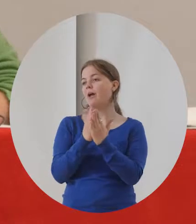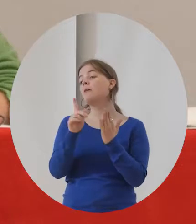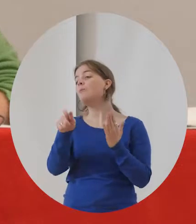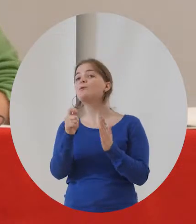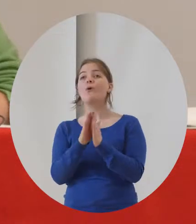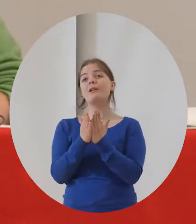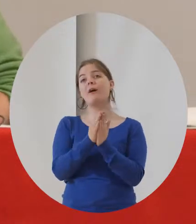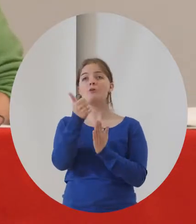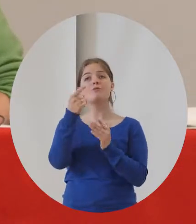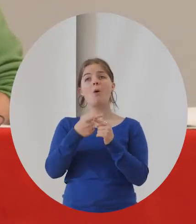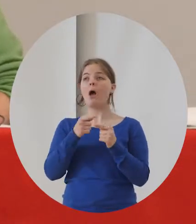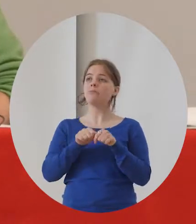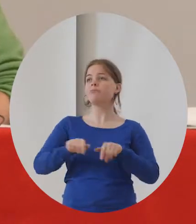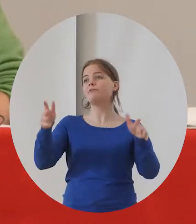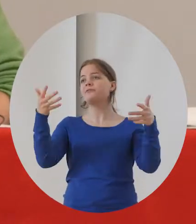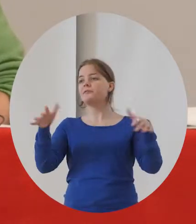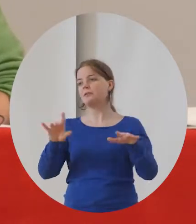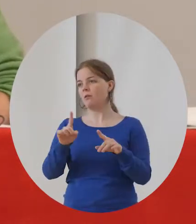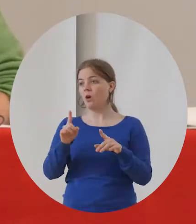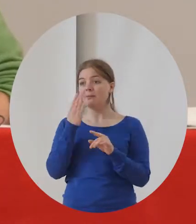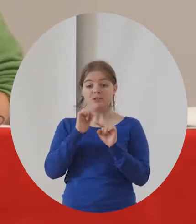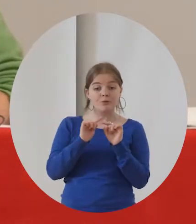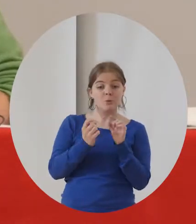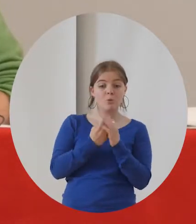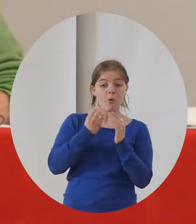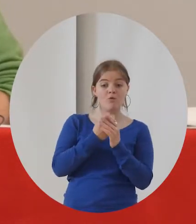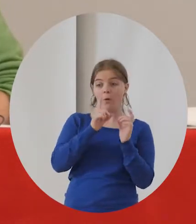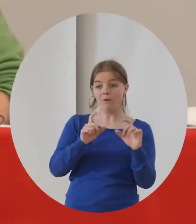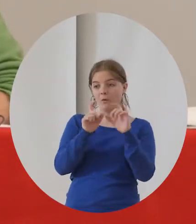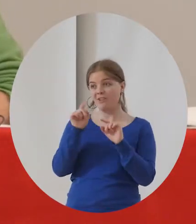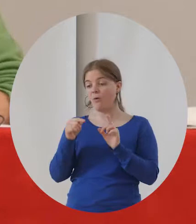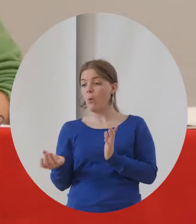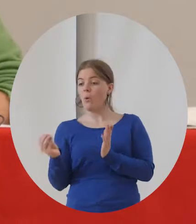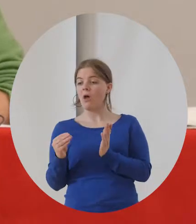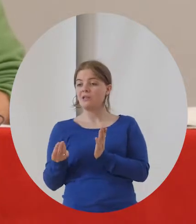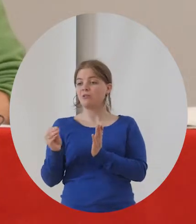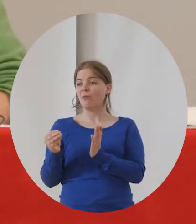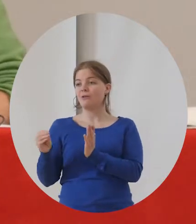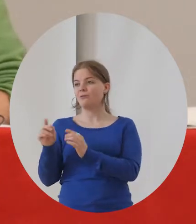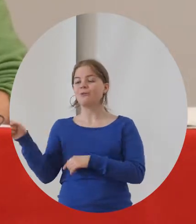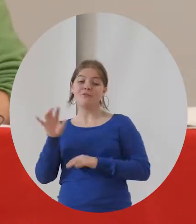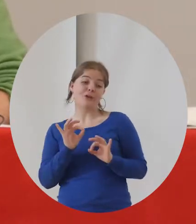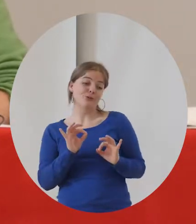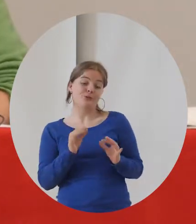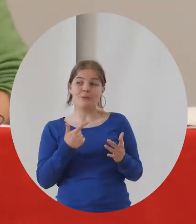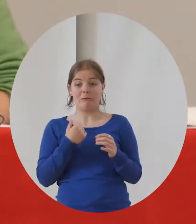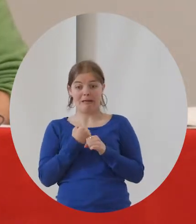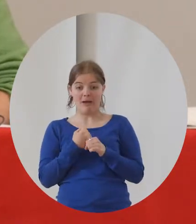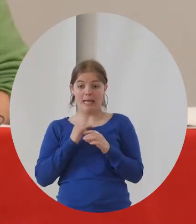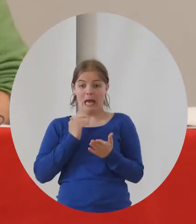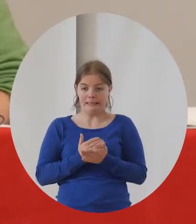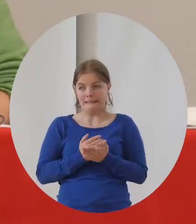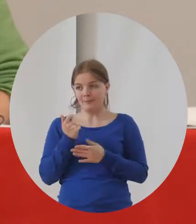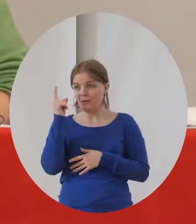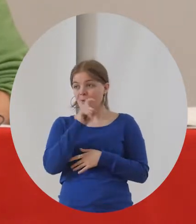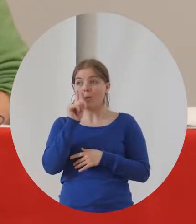Parce que chaque fois qu'il y aura une nouvelle idée ou une nouvelle photo, il faudra la rajouter. Enfin, je sais pas on a un peu de mal à arrêter le travail d'ailleurs. Parce qu'il y a toujours des nouvelles